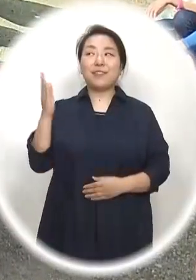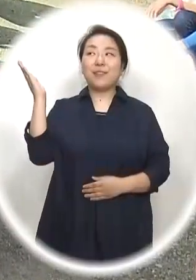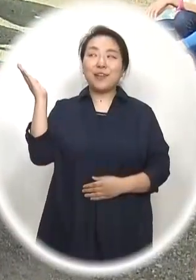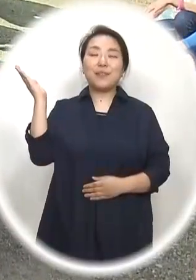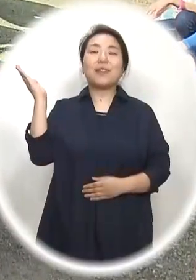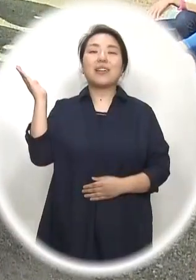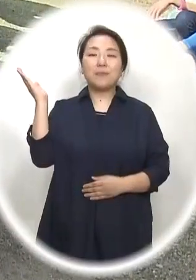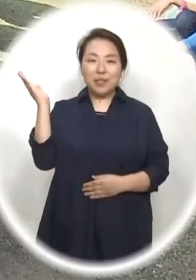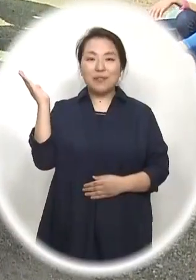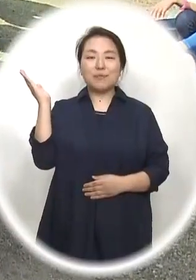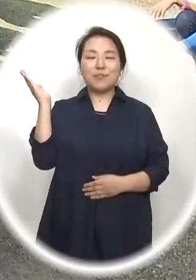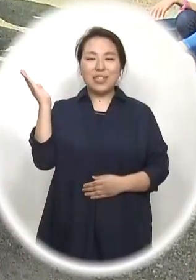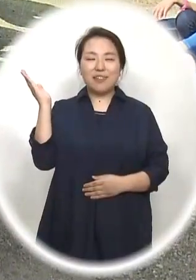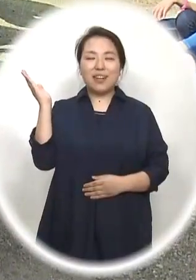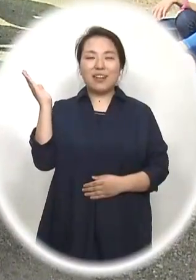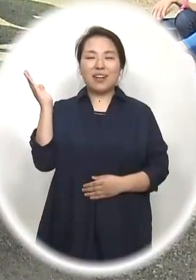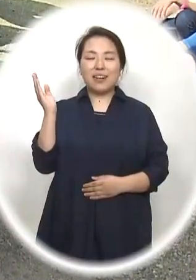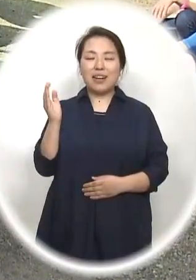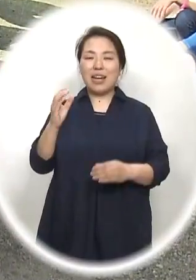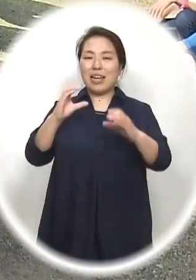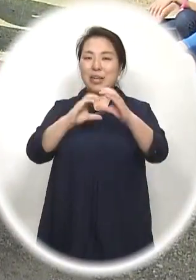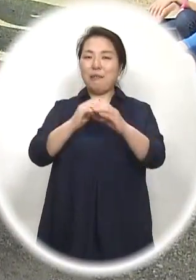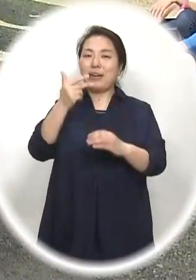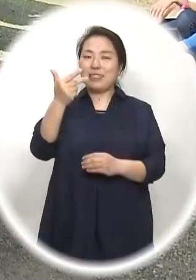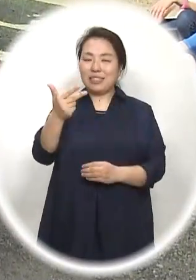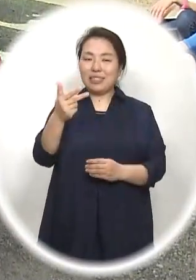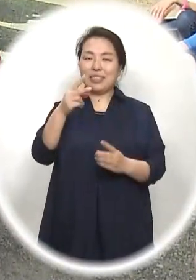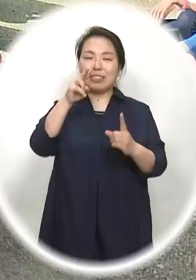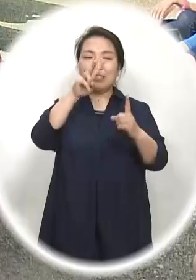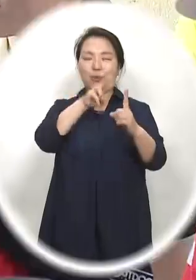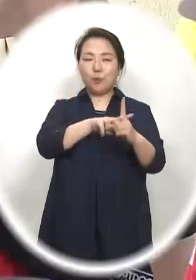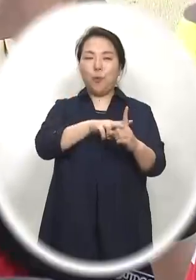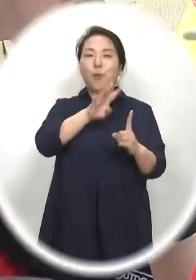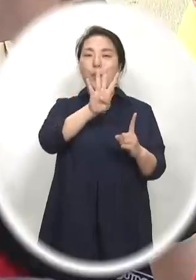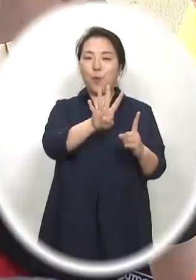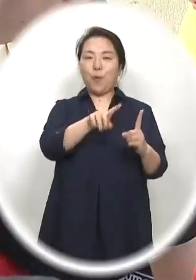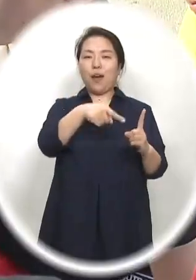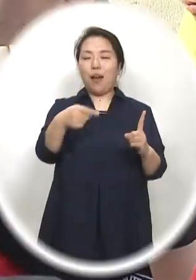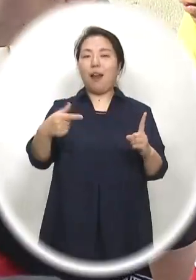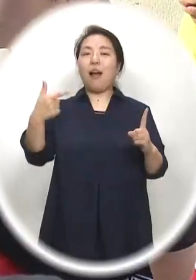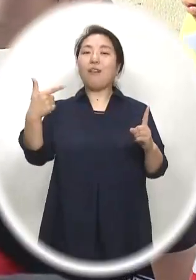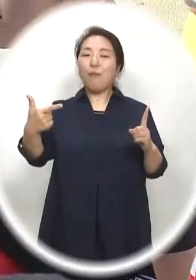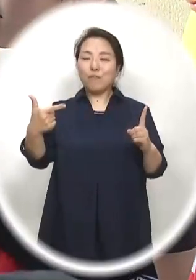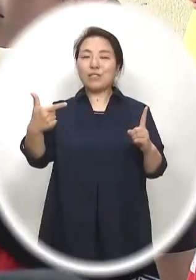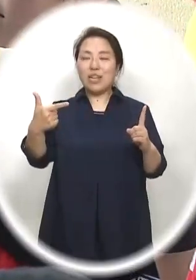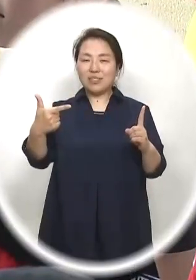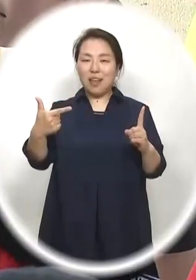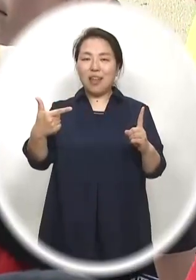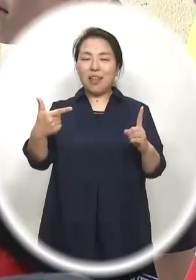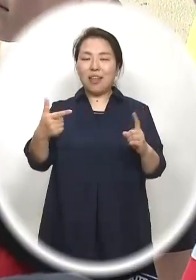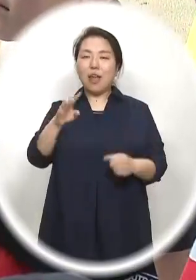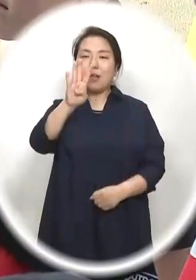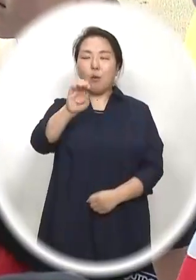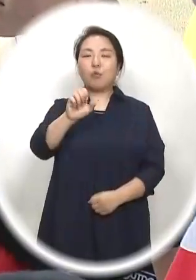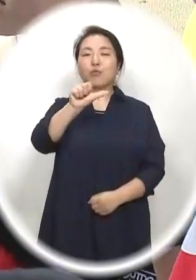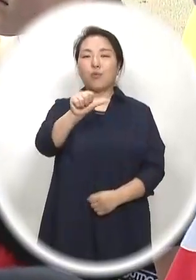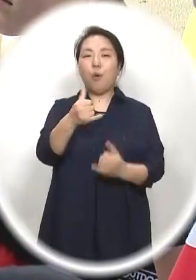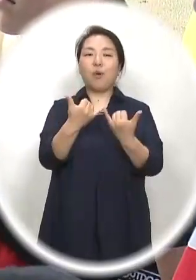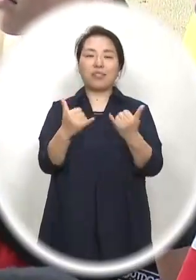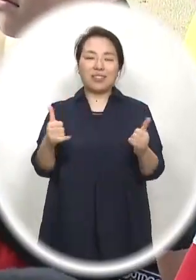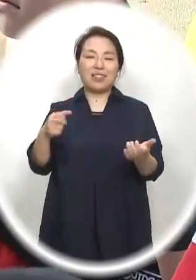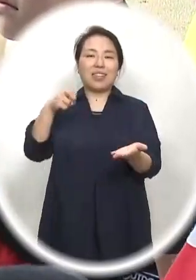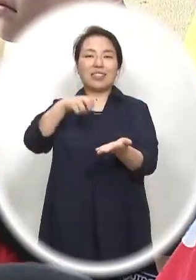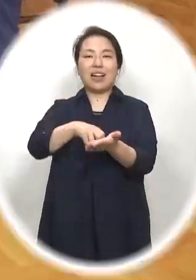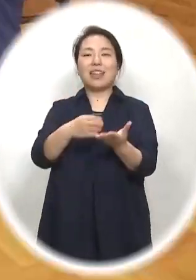この日の防災サマーキャンプにはいわき市内の小学4年生から6年生の児童45人が参